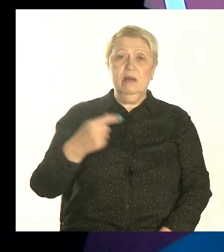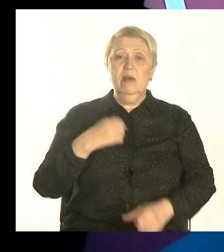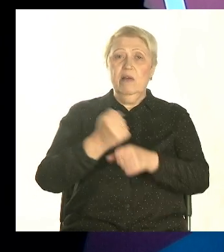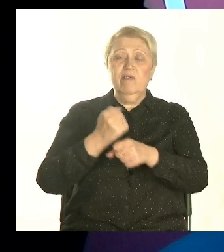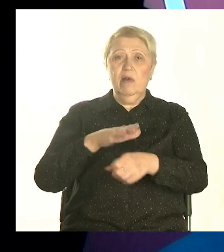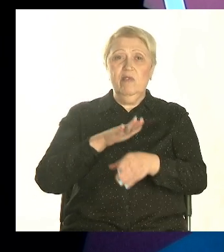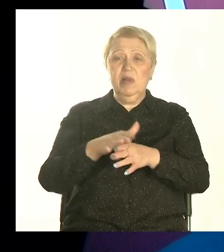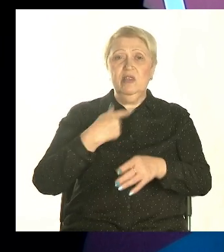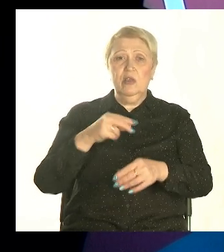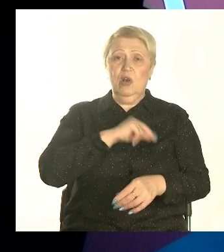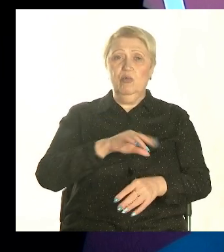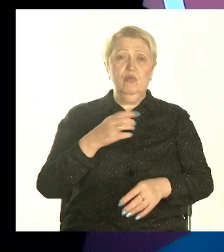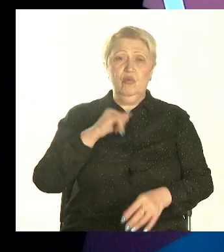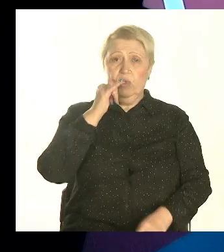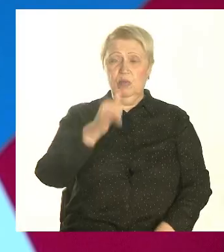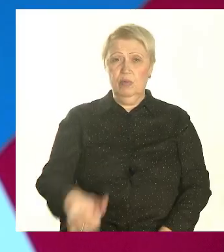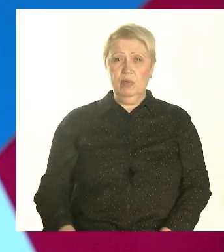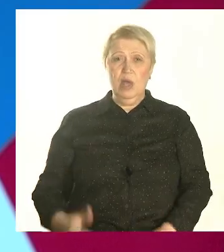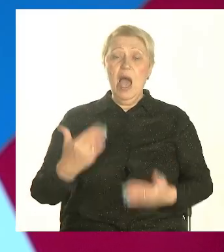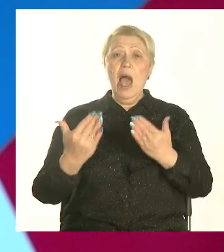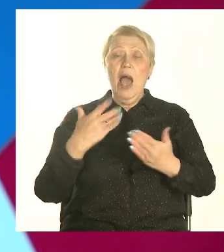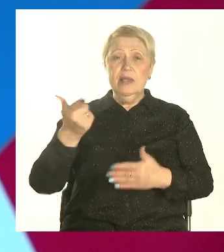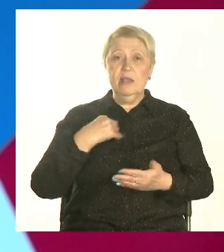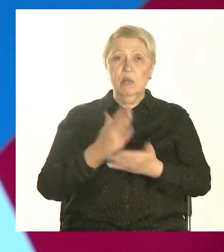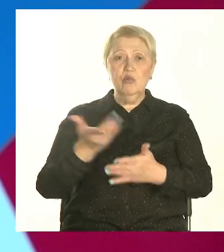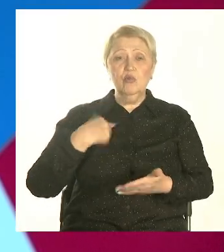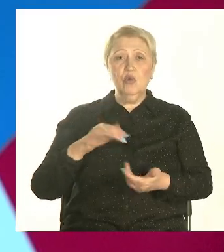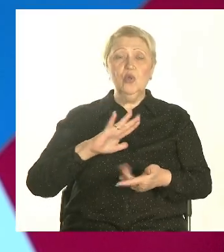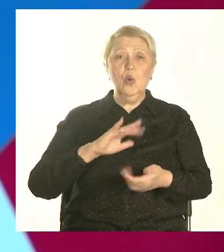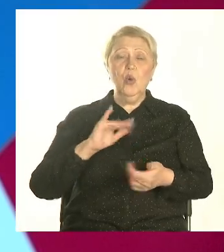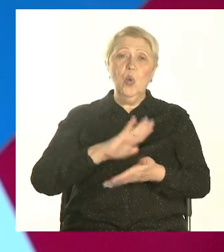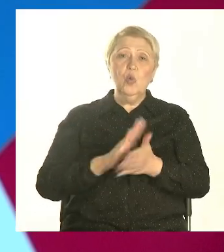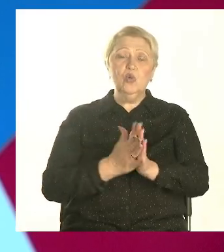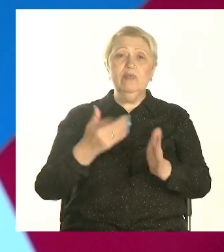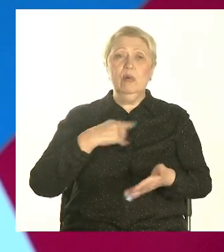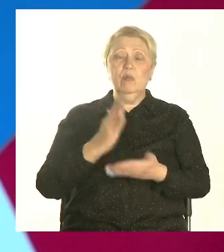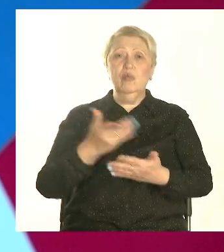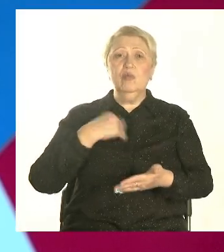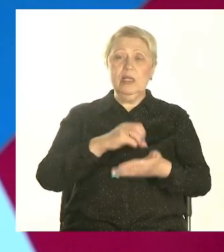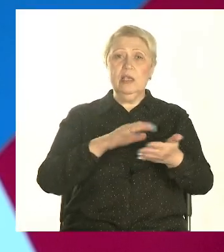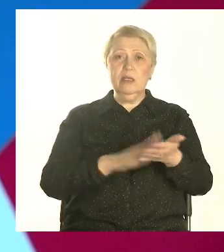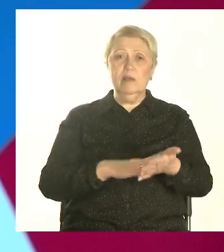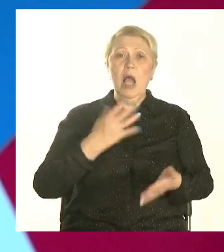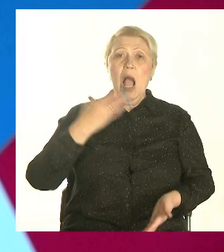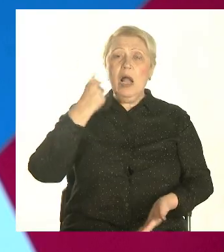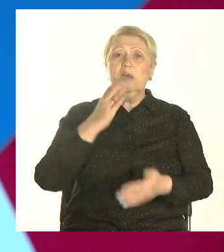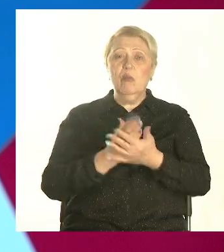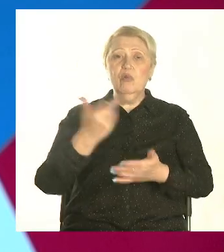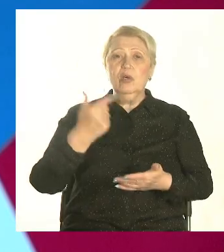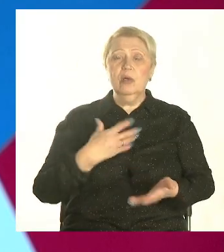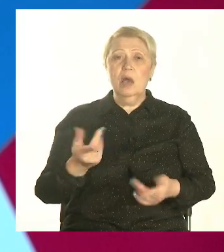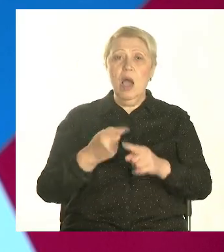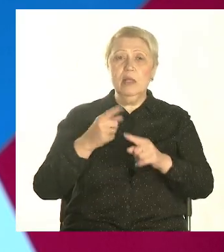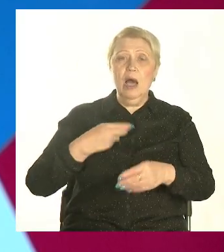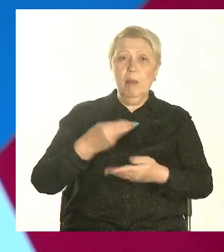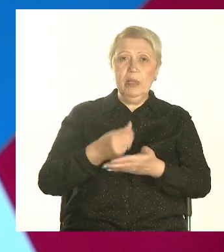берет по нормативам. Так, а если я зарегистрирую, условно, насколько может снизиться плата и когда это произойдет? Я понимаю, что в ближайшие несколько месяцев